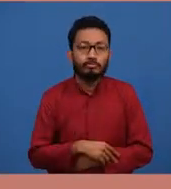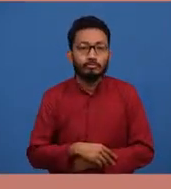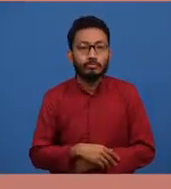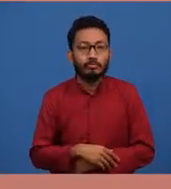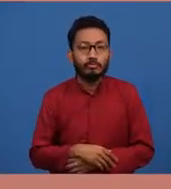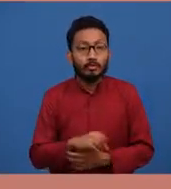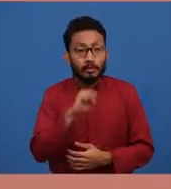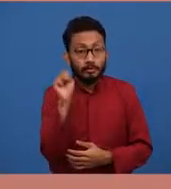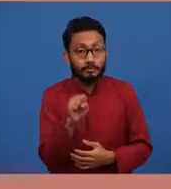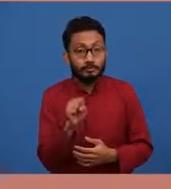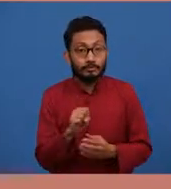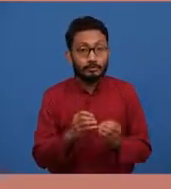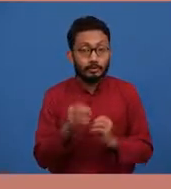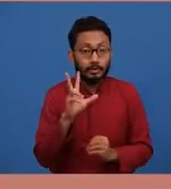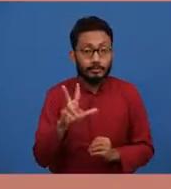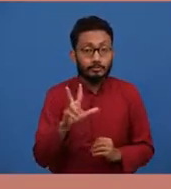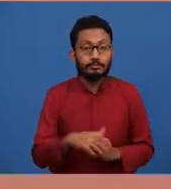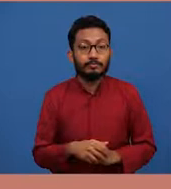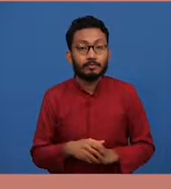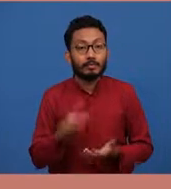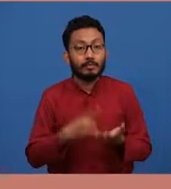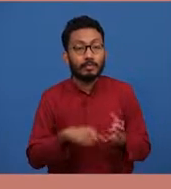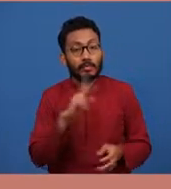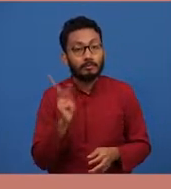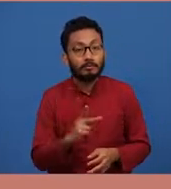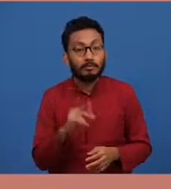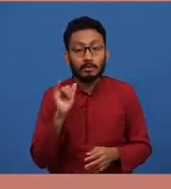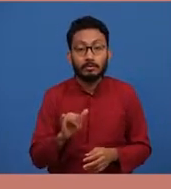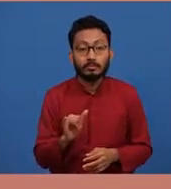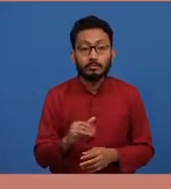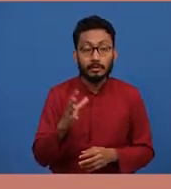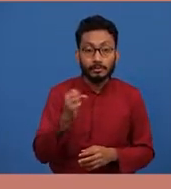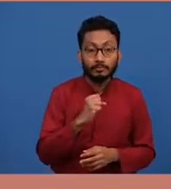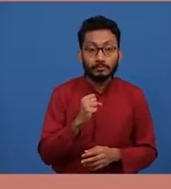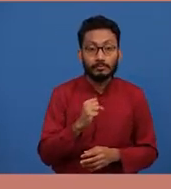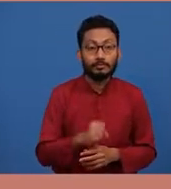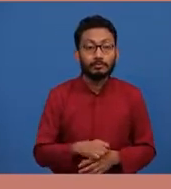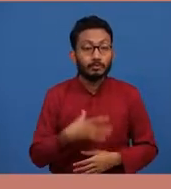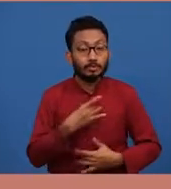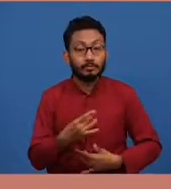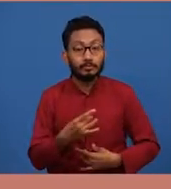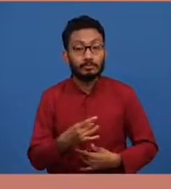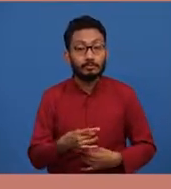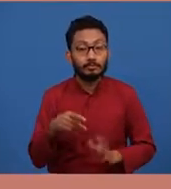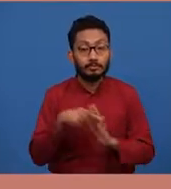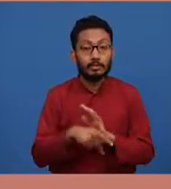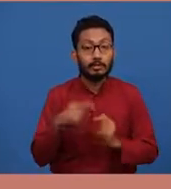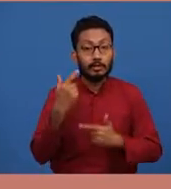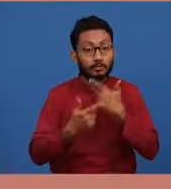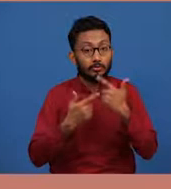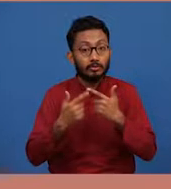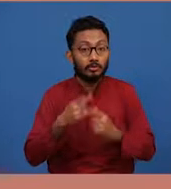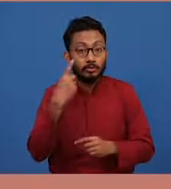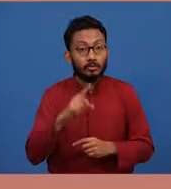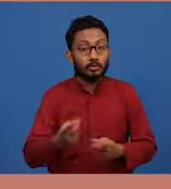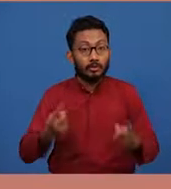Soalan yang ketiga pula, apakah yang menarik minat pelancong untuk datang ke pulau